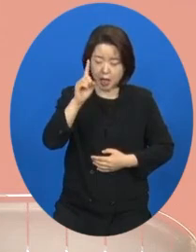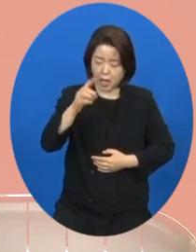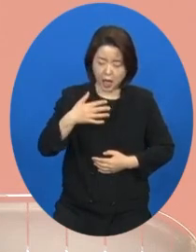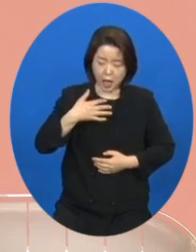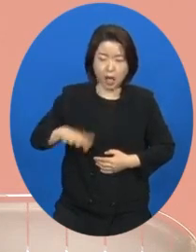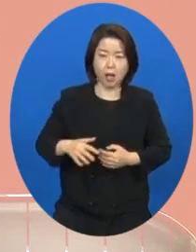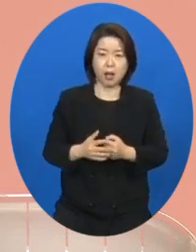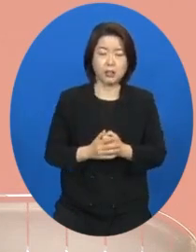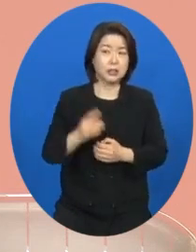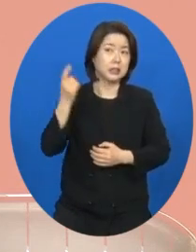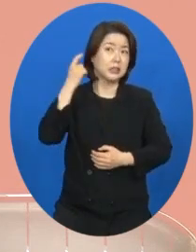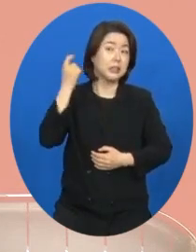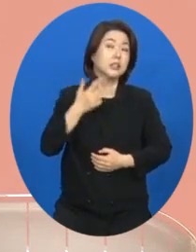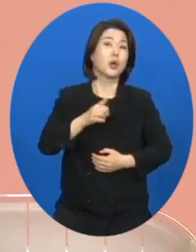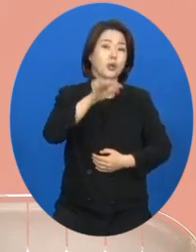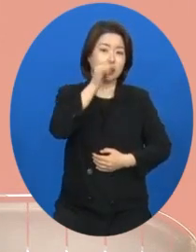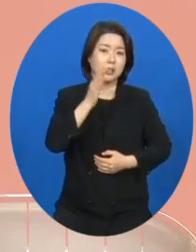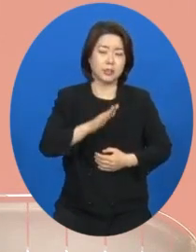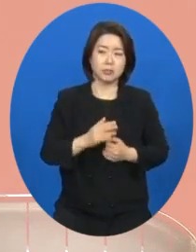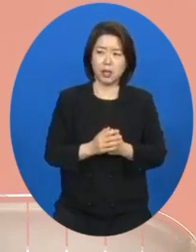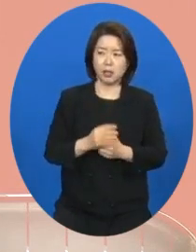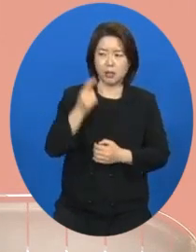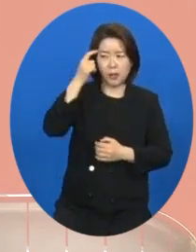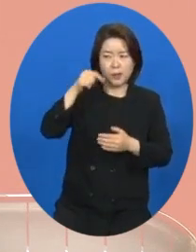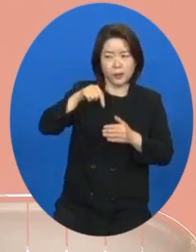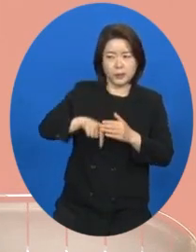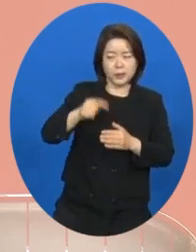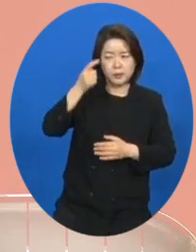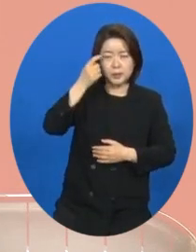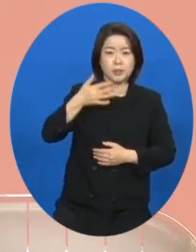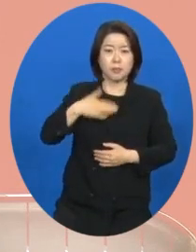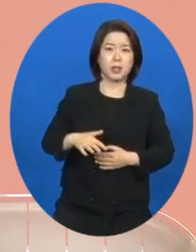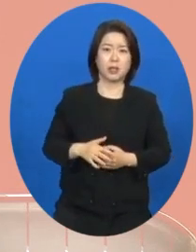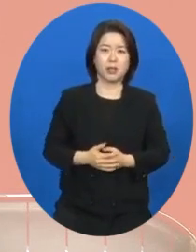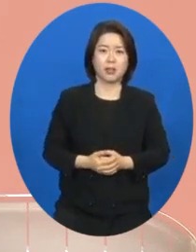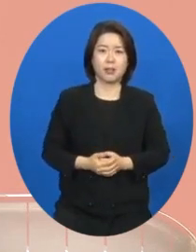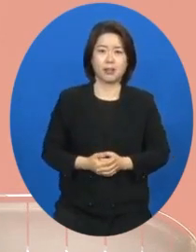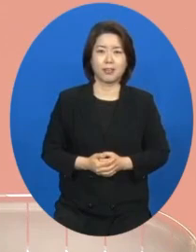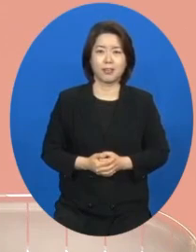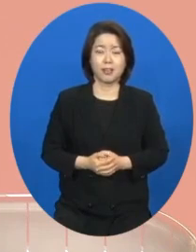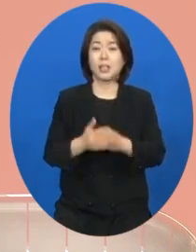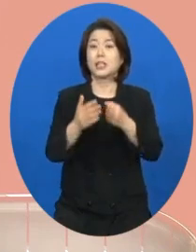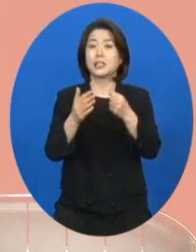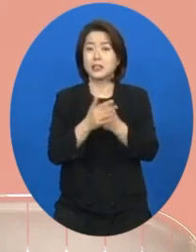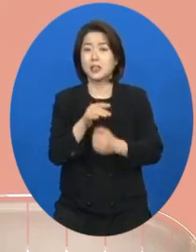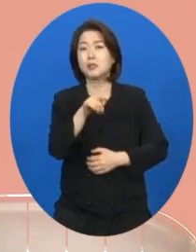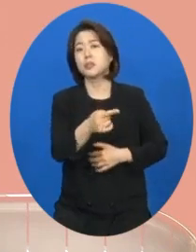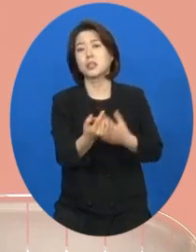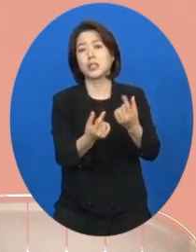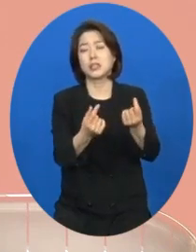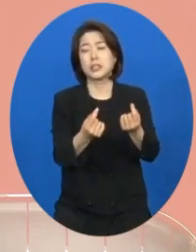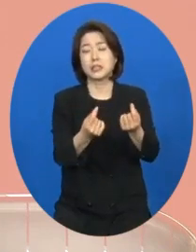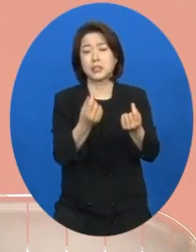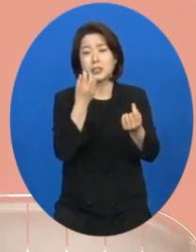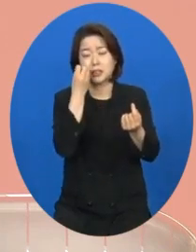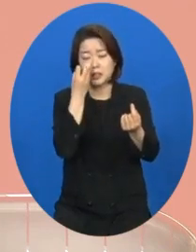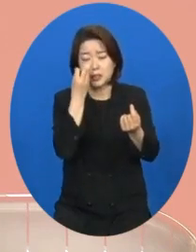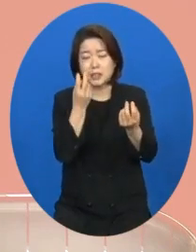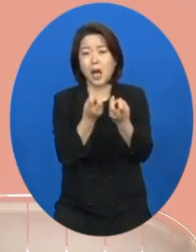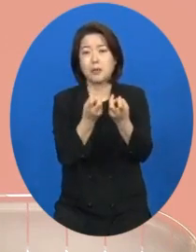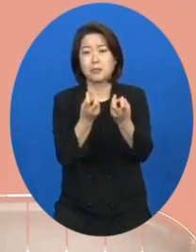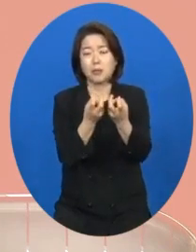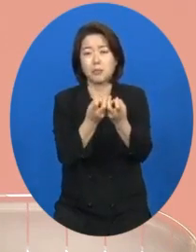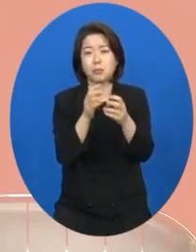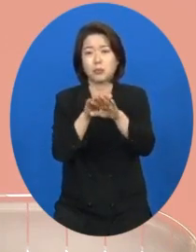있었어. 그런데 전혀 생각을 해본 적이 없었대요. 그러니까 이렇게 이상한 방법으로 문제를 풀어가려고